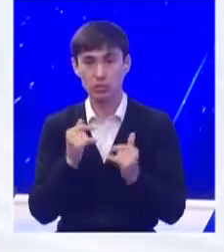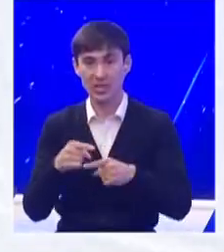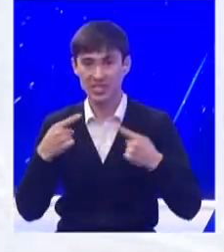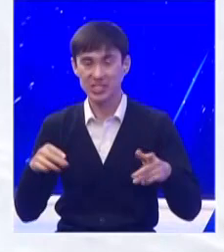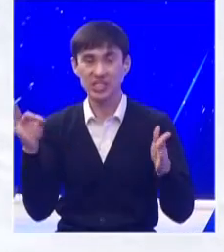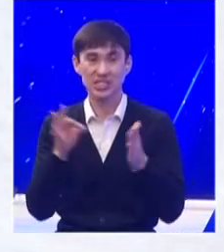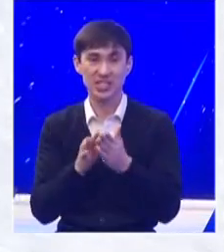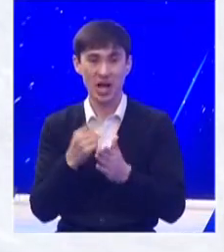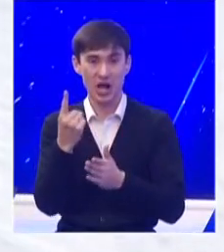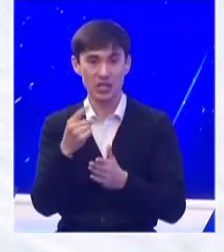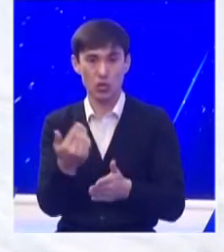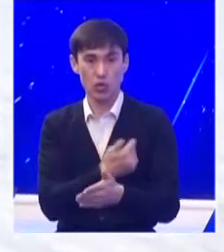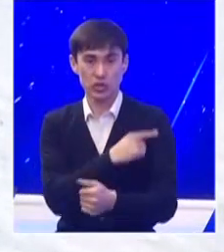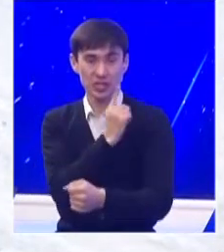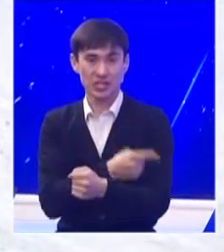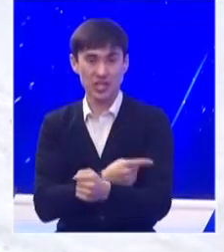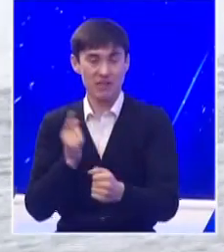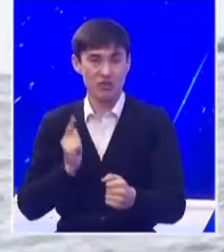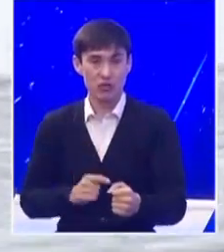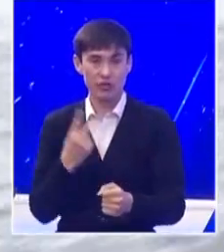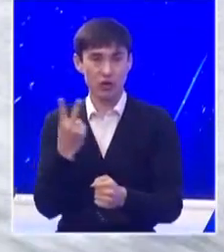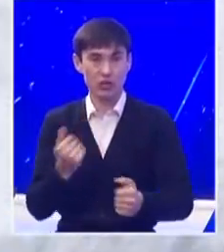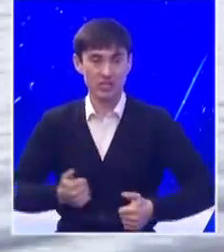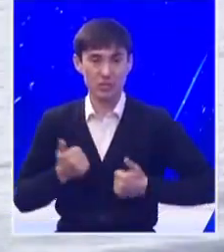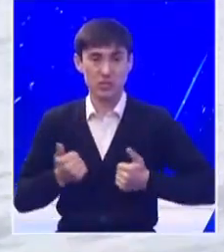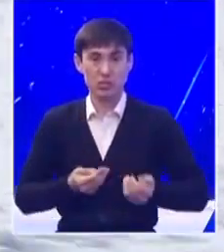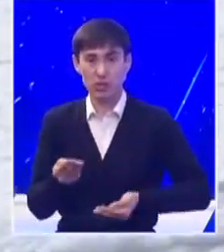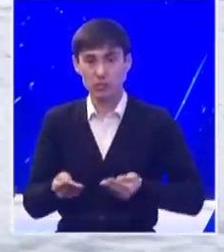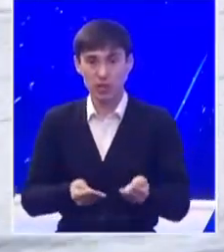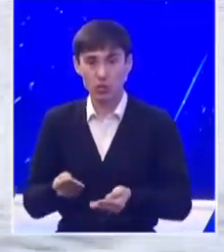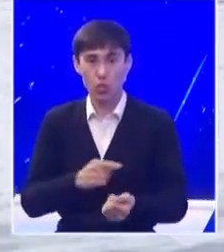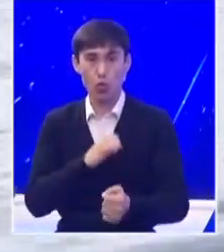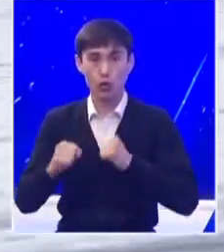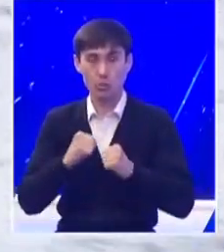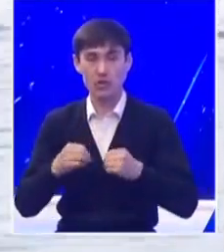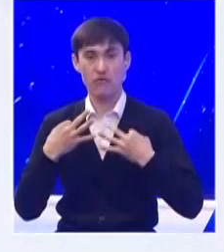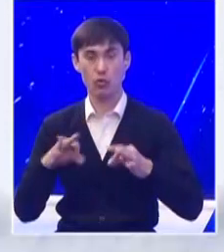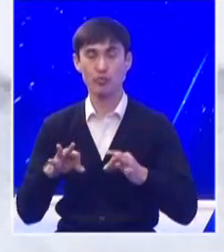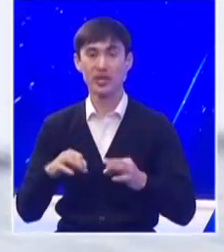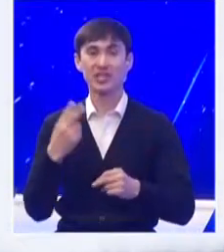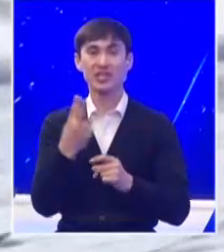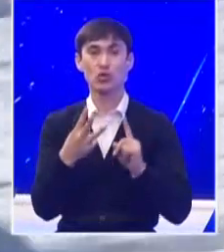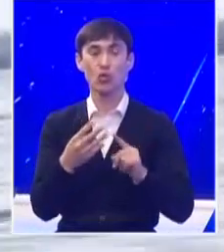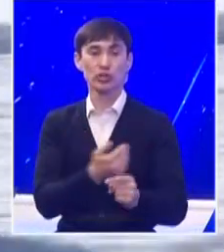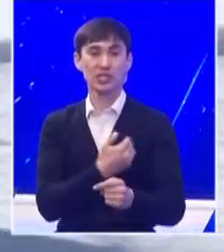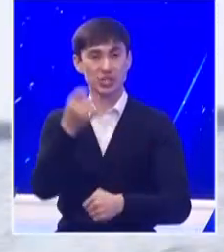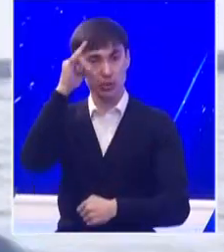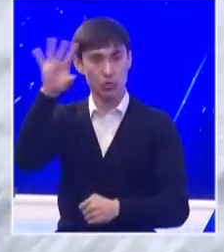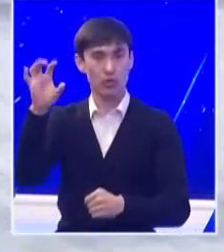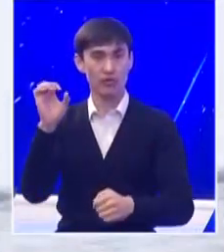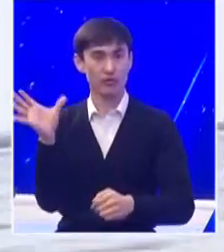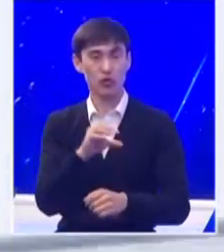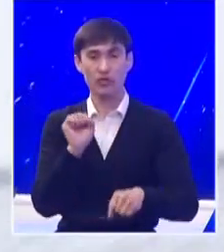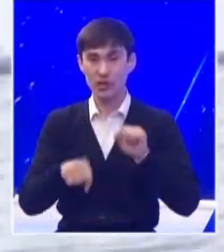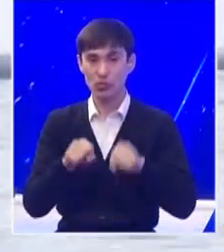различные цели. Один хочет стать сильнее и выносливее, второй стремится с помощью ходьбы на лыжах укрепить волю. Третий хочет стать чемпионом. И все это возможно.